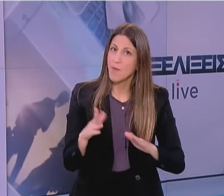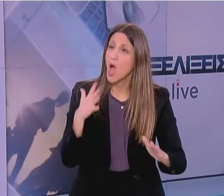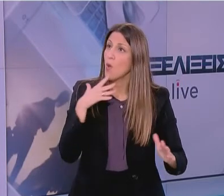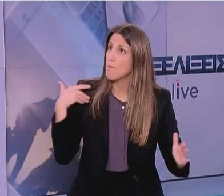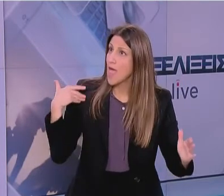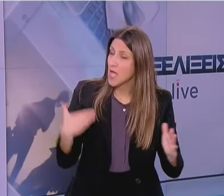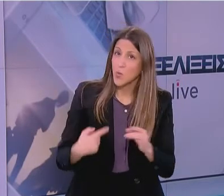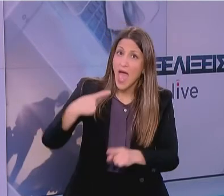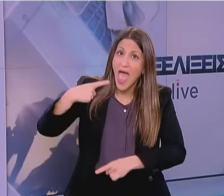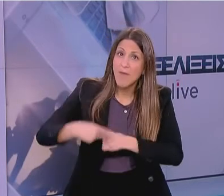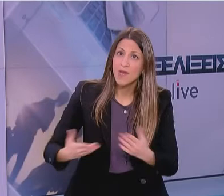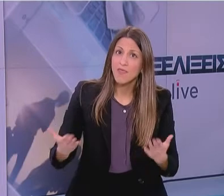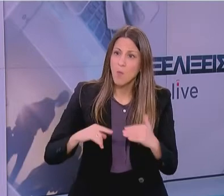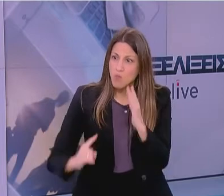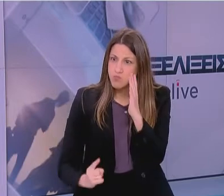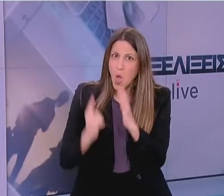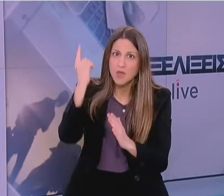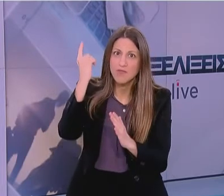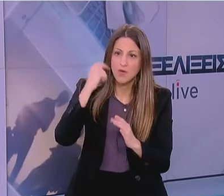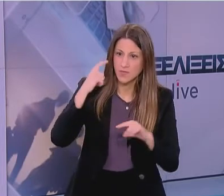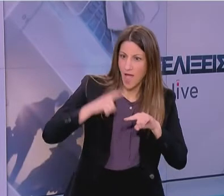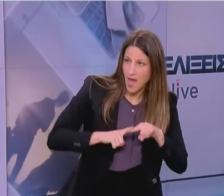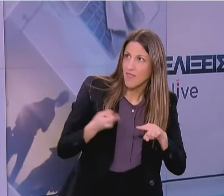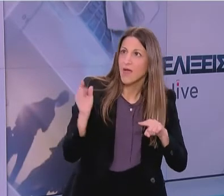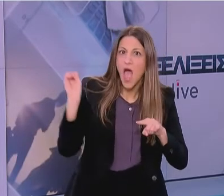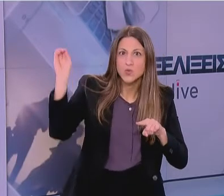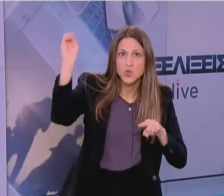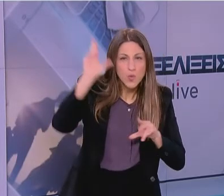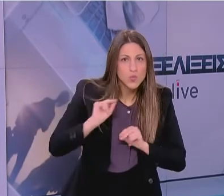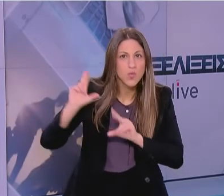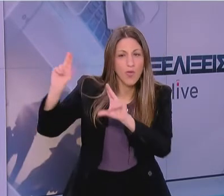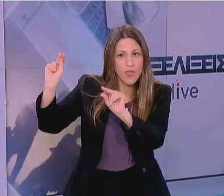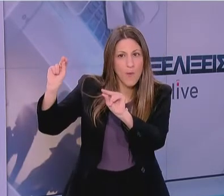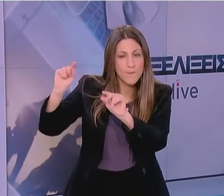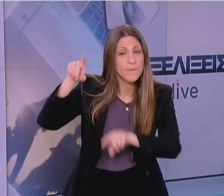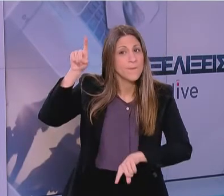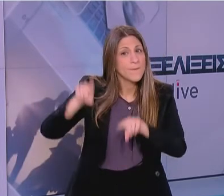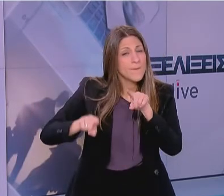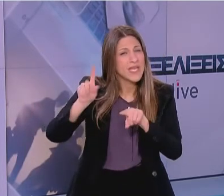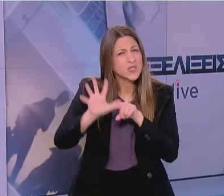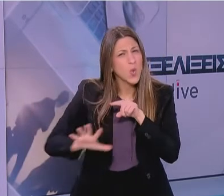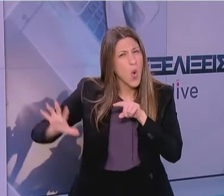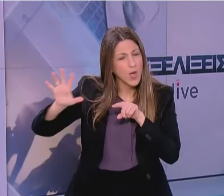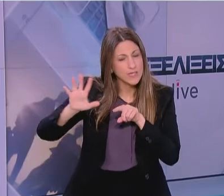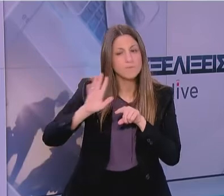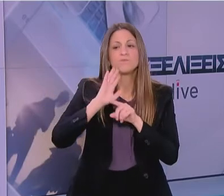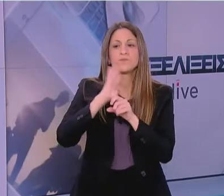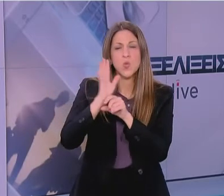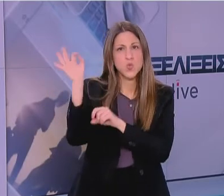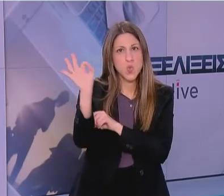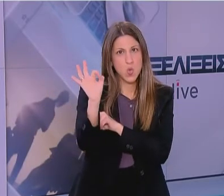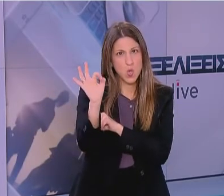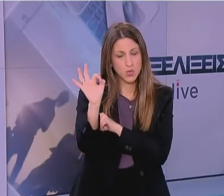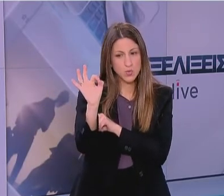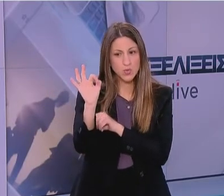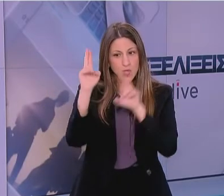καμία χώρα στον κόσμο. Ακόμα και χώρες οι οποίες έζησαν ένα δεύτερο κάποιο τρόπο κύμα, ετοιμάζονται ακόμα και για